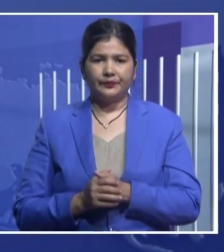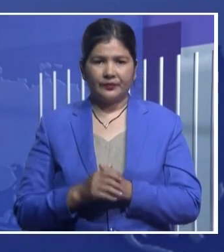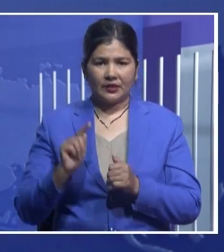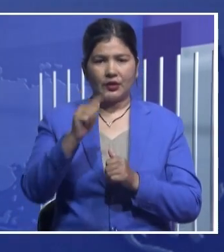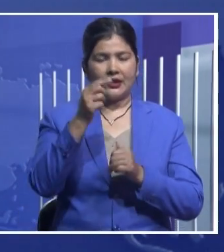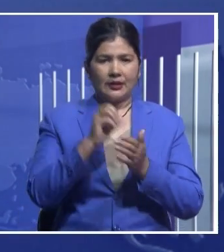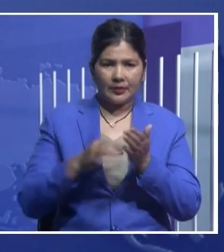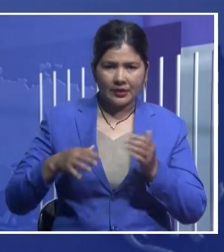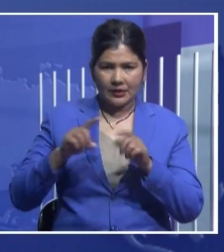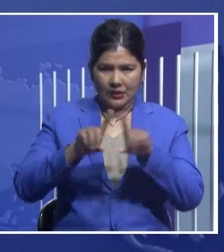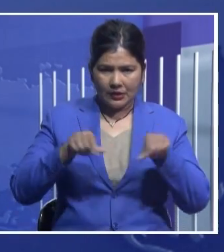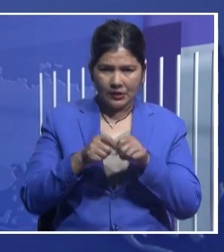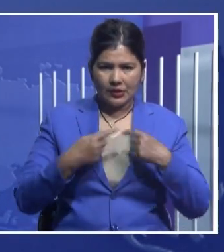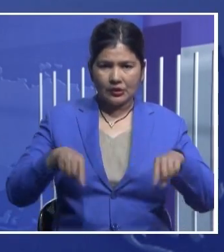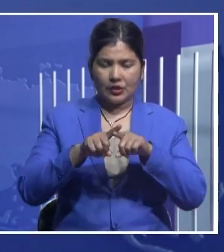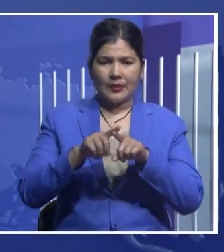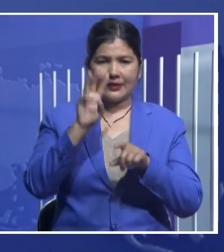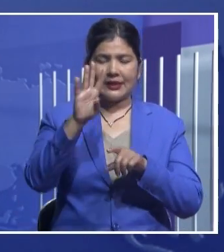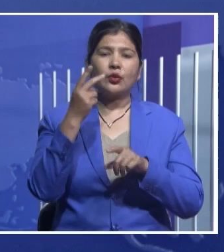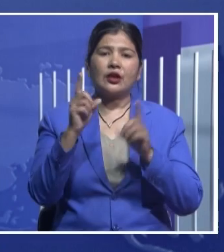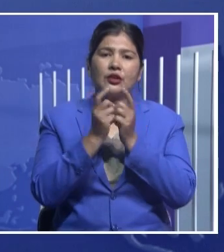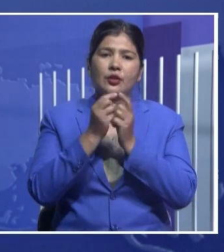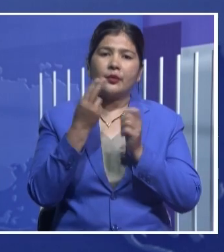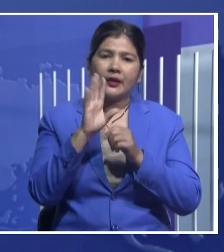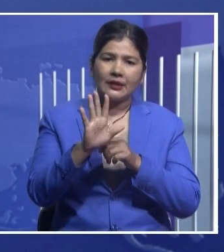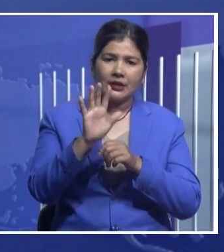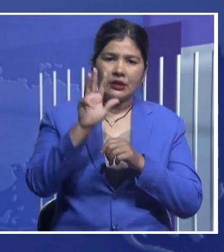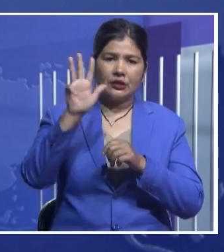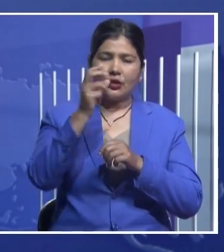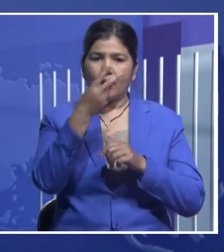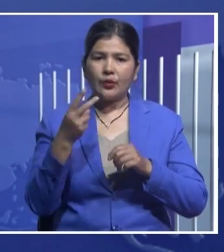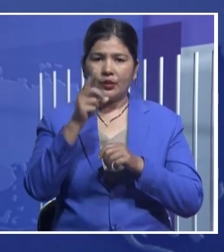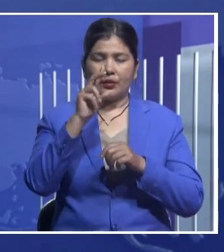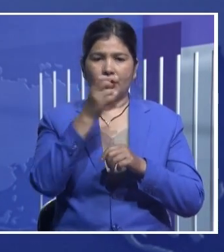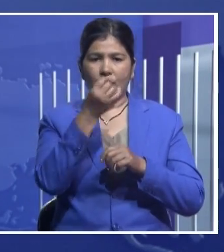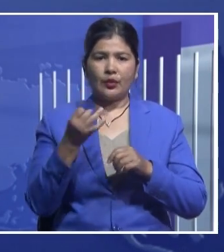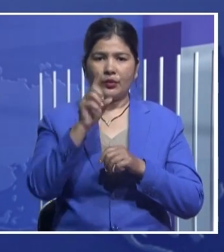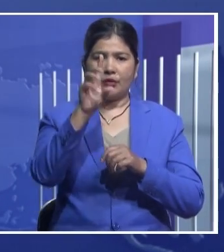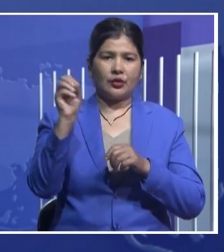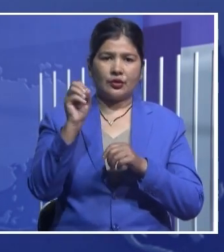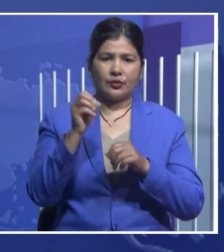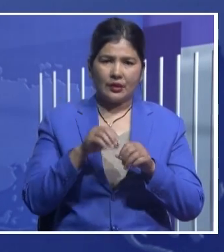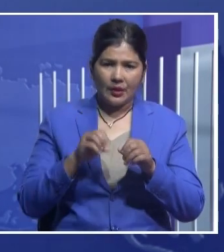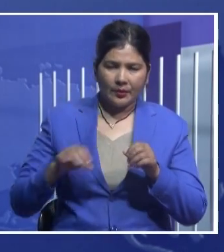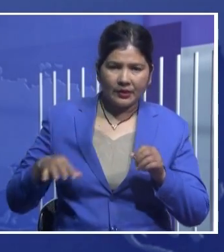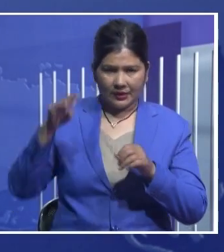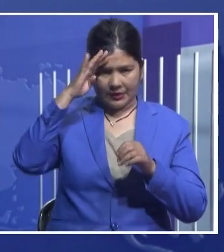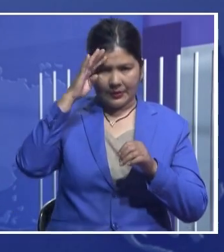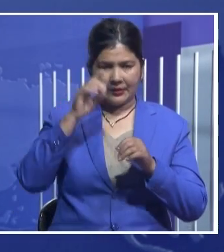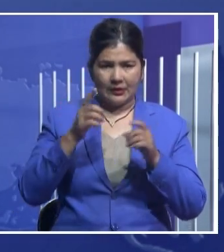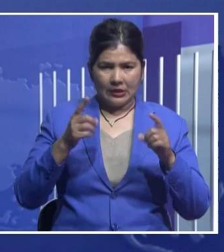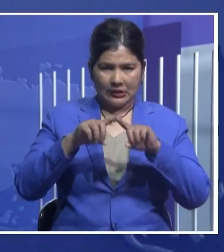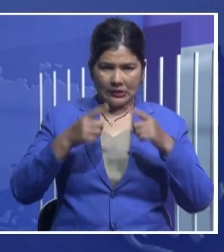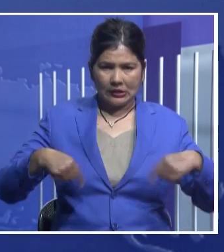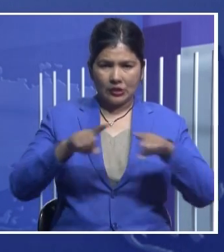कर्णाली प्रदेश सभामा आज 4 विधेयक टेबल भएका छन्। कर्णाली प्रदेशको 9 अधिवेशनको 10 बैठकमा प्रदेश सरकारका तर्फबाट सभामा पेश भई